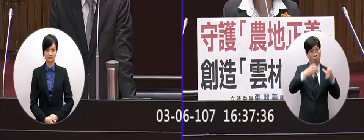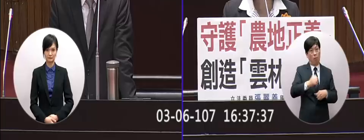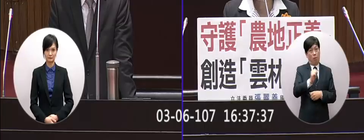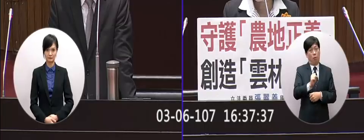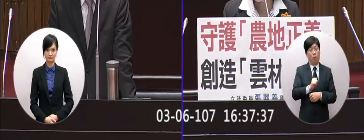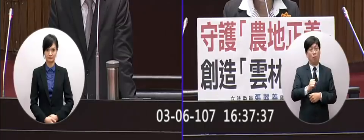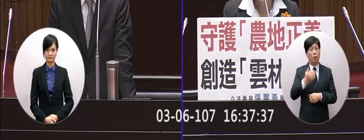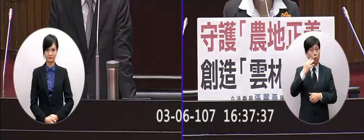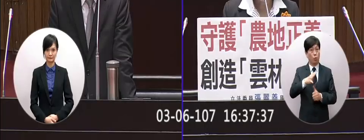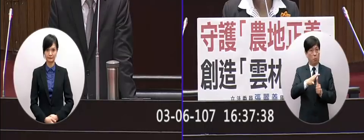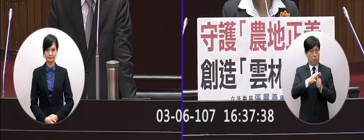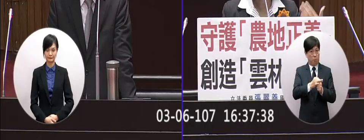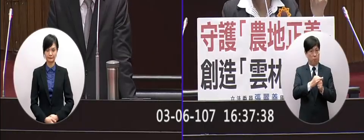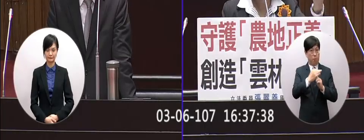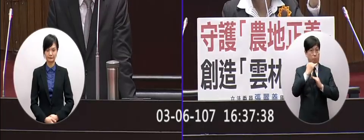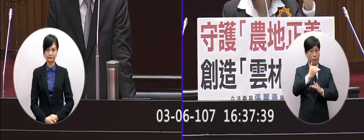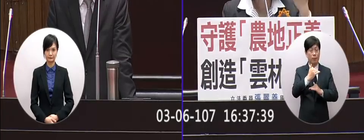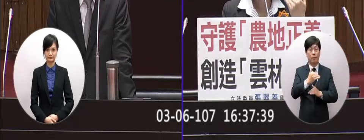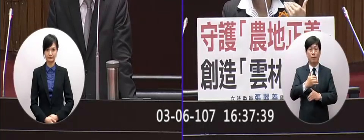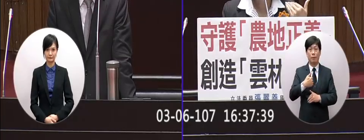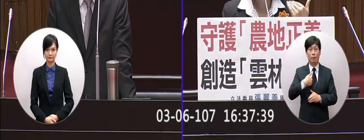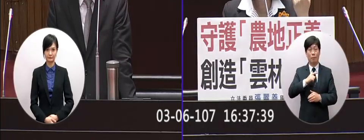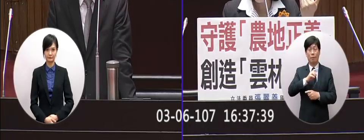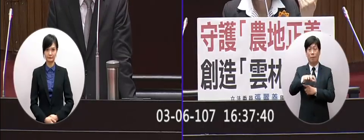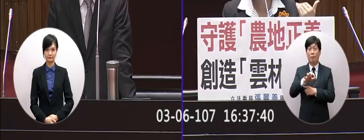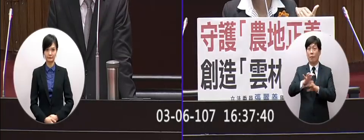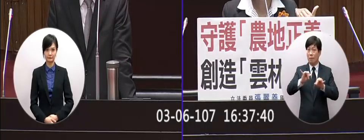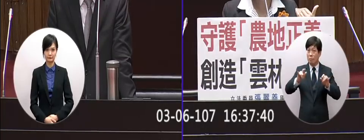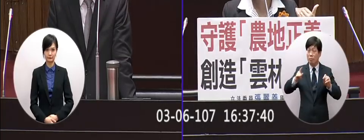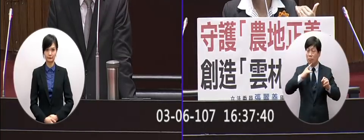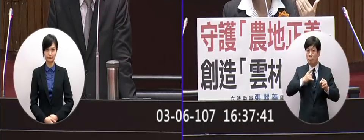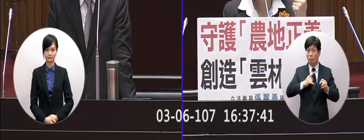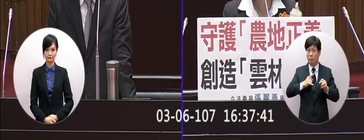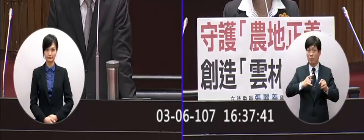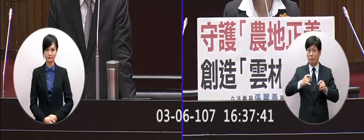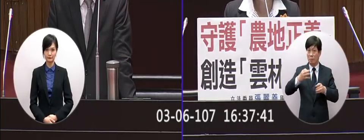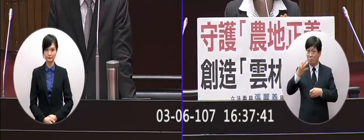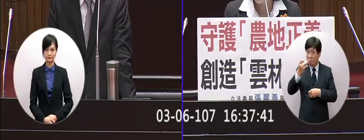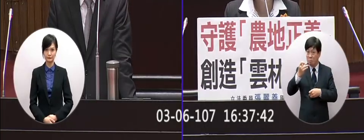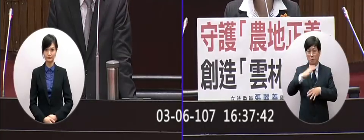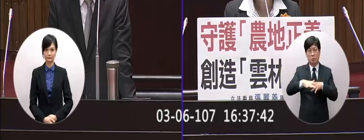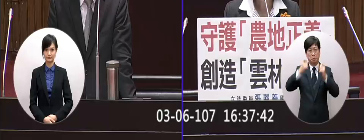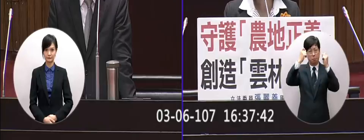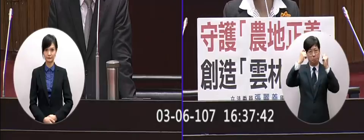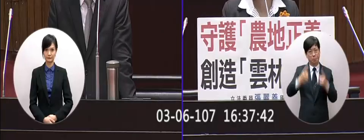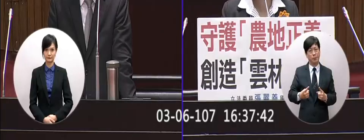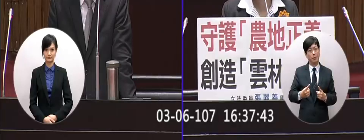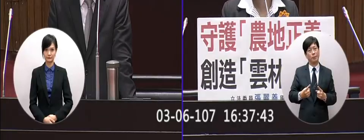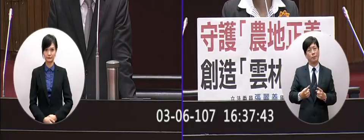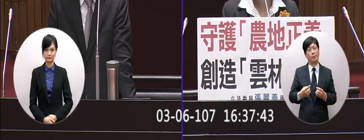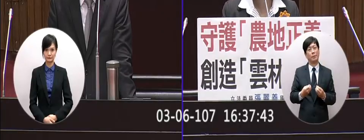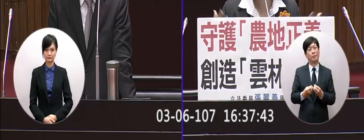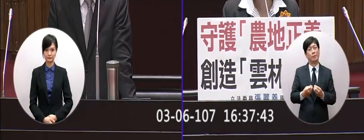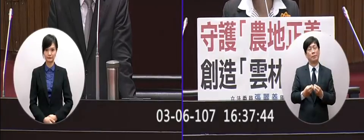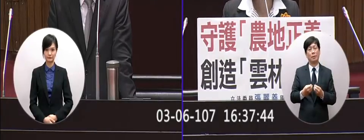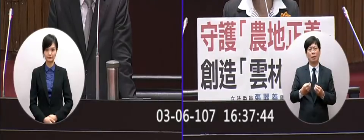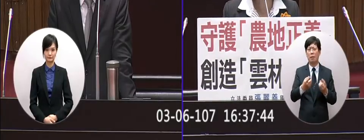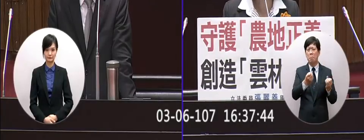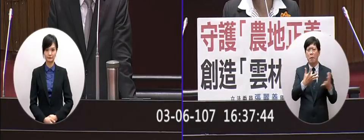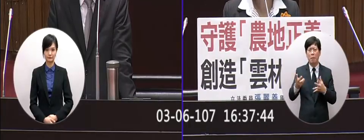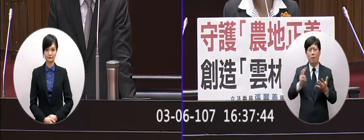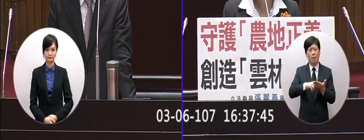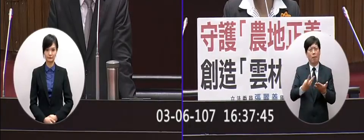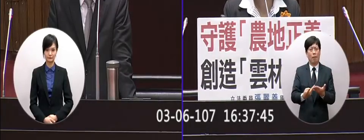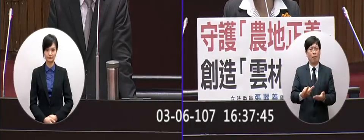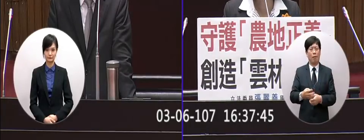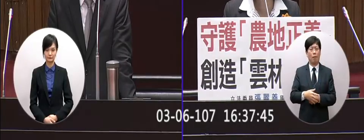一旦限制了以后，整个农地价格就有可能崩盘，因为无法度变